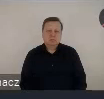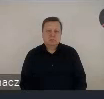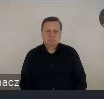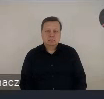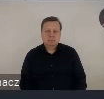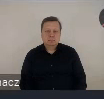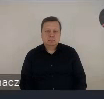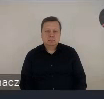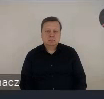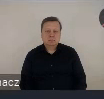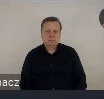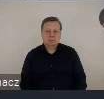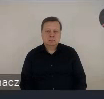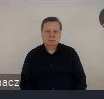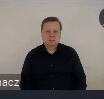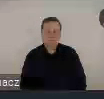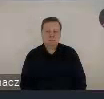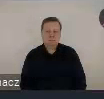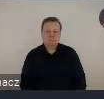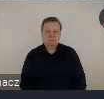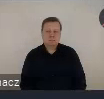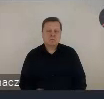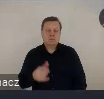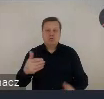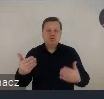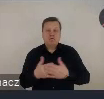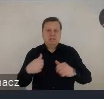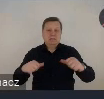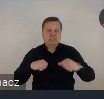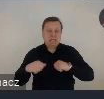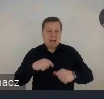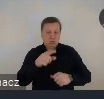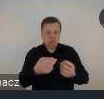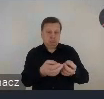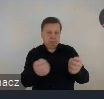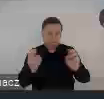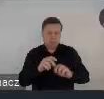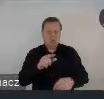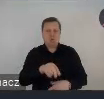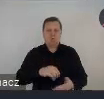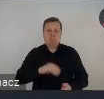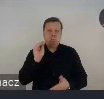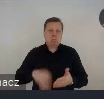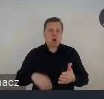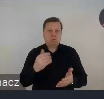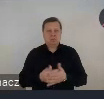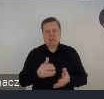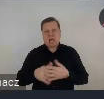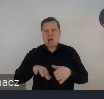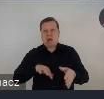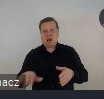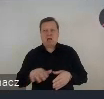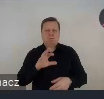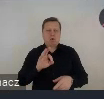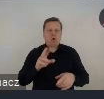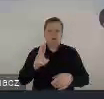Nie musi to oznaczać, że osoba, która z nowego zarządu, że potraktujemy, że podpisała się nielegalnie, bo nie jest w KRS-ie,